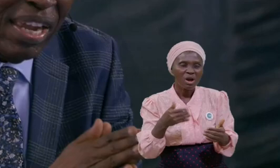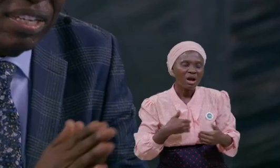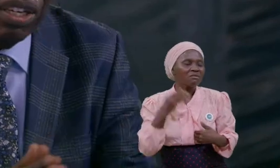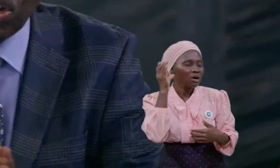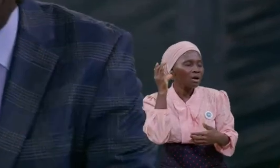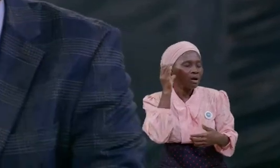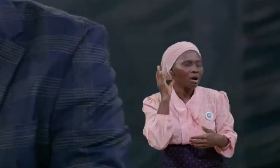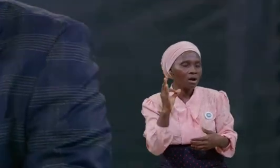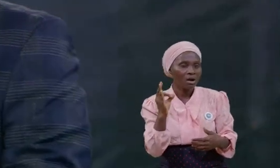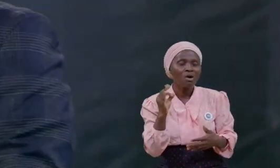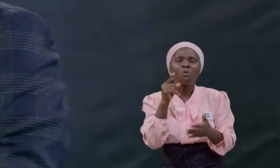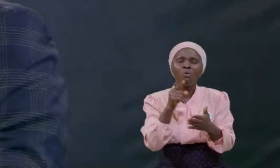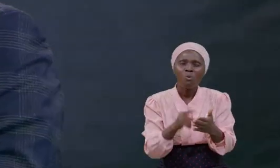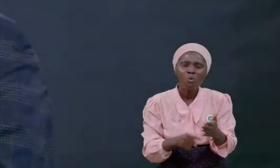aujourd'hui?